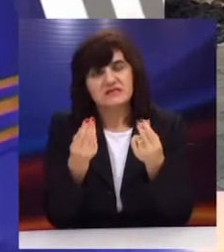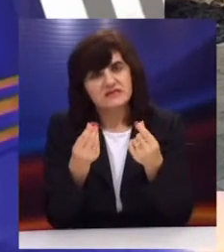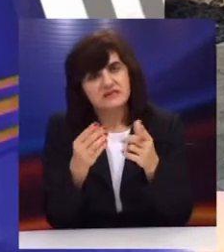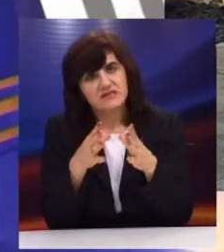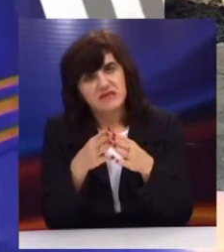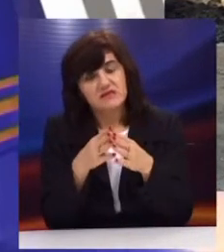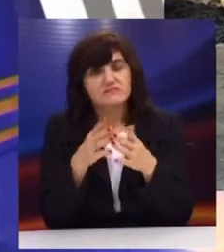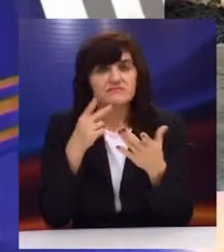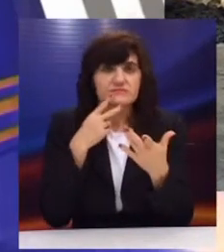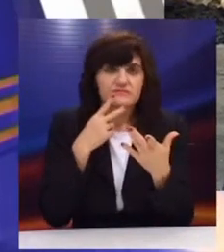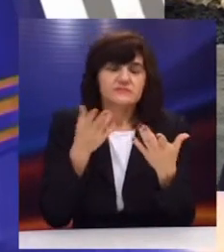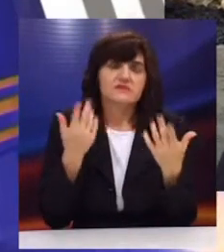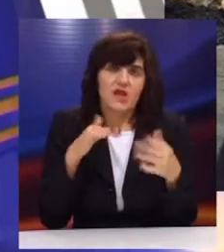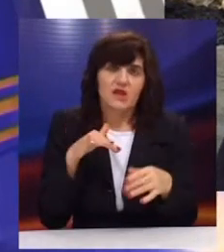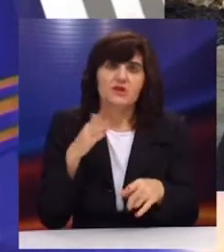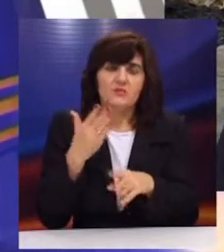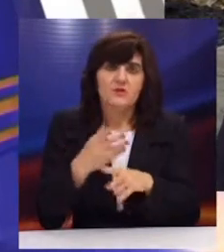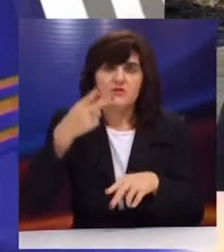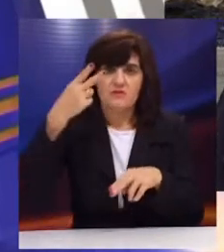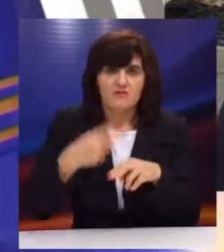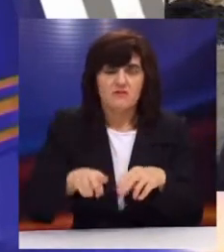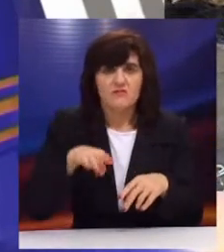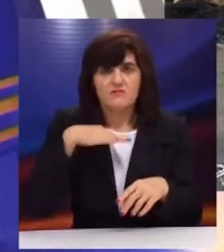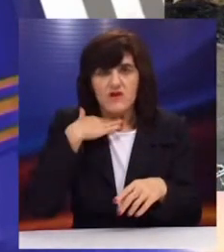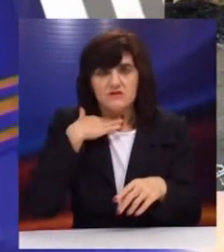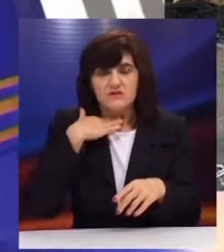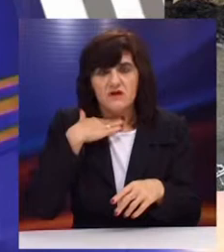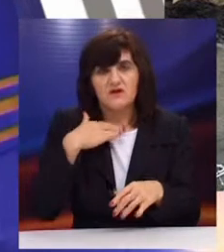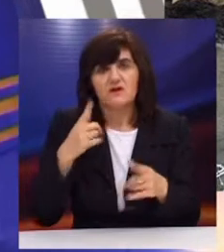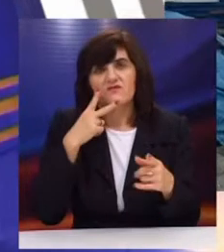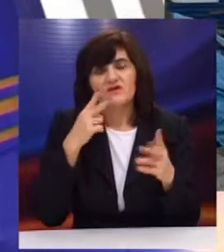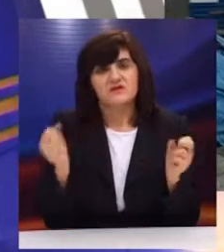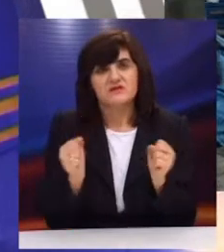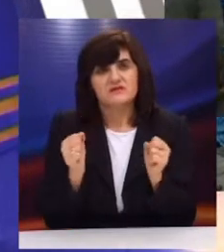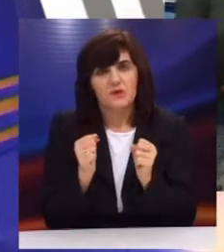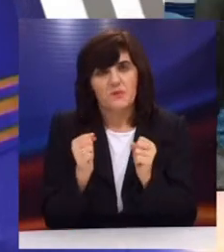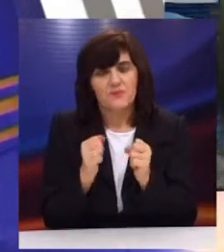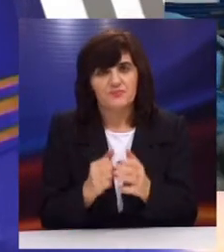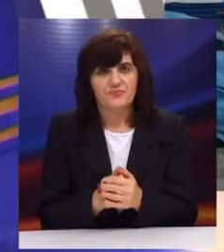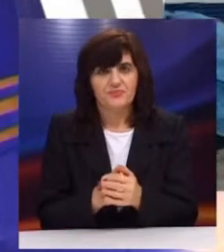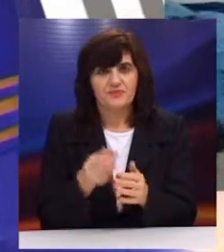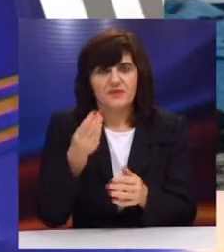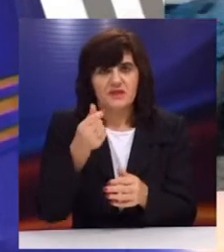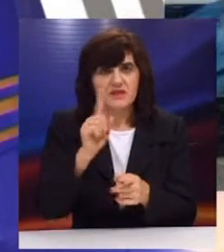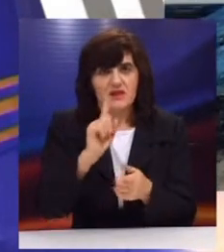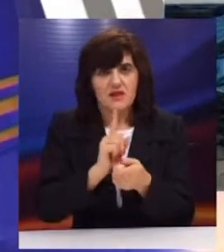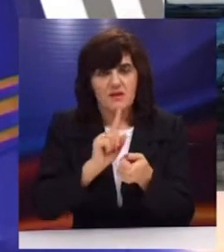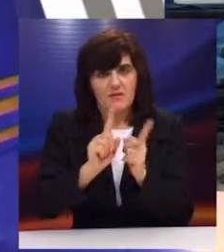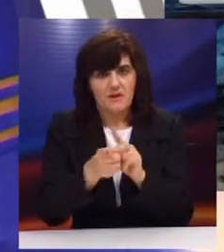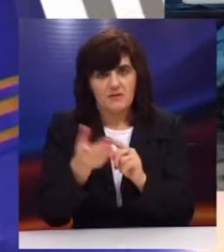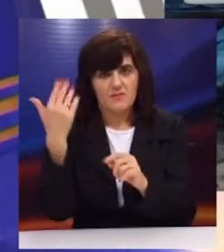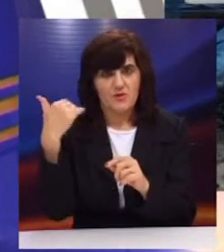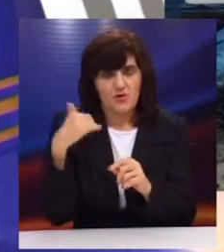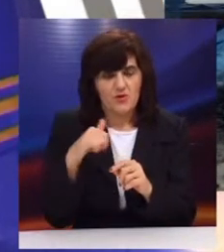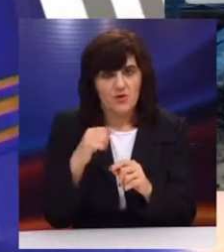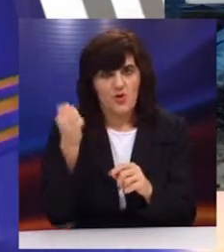da sad da li ćemo izvući, to zavisi od zime još. Cene ogreva se nisu menjale u odnosu na prošlu